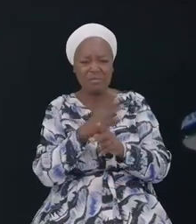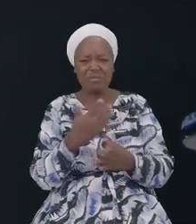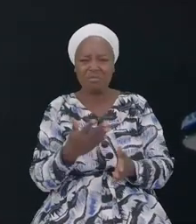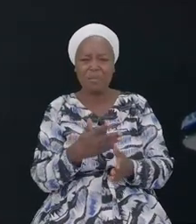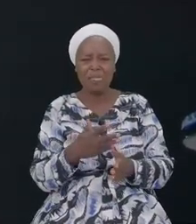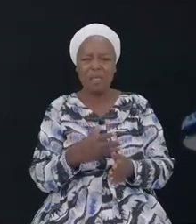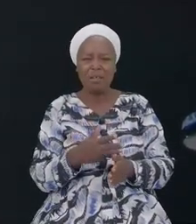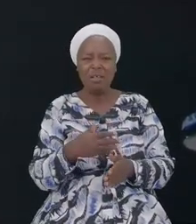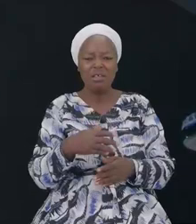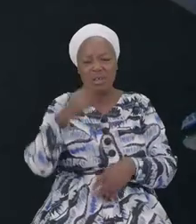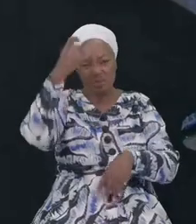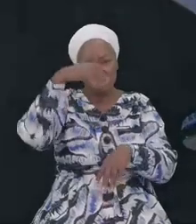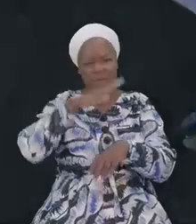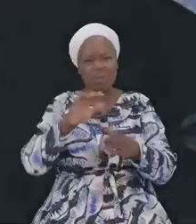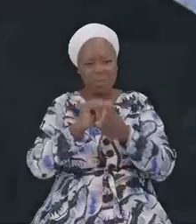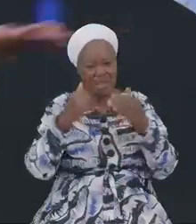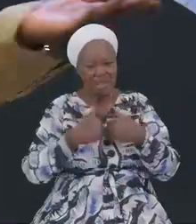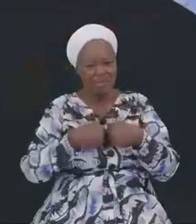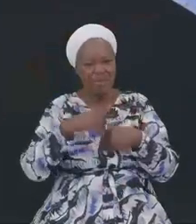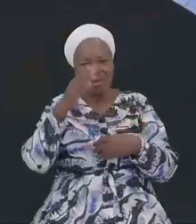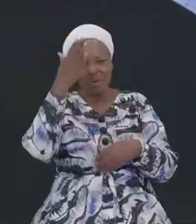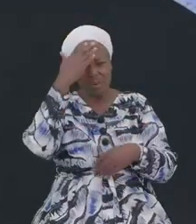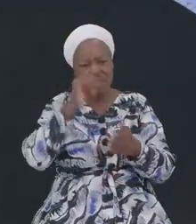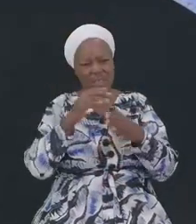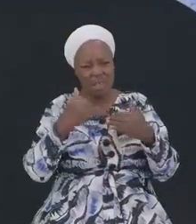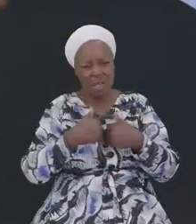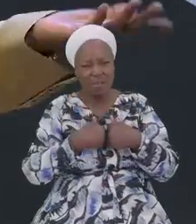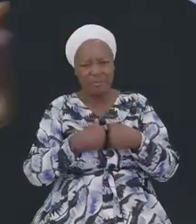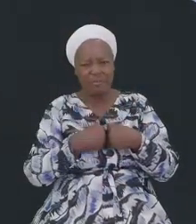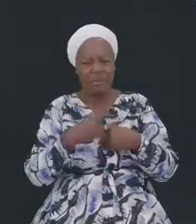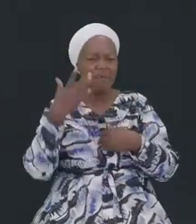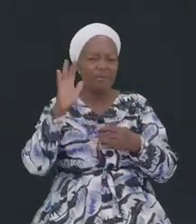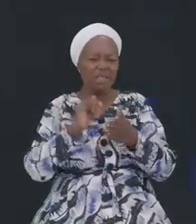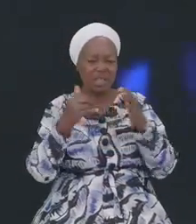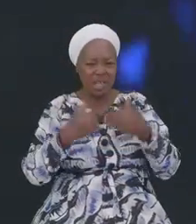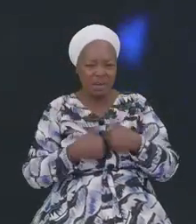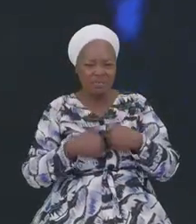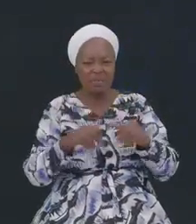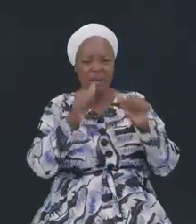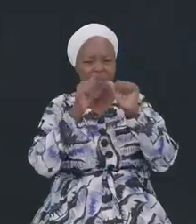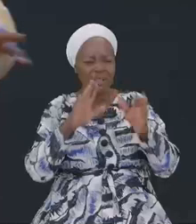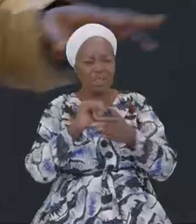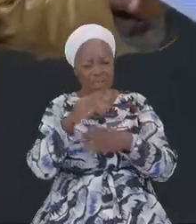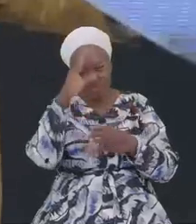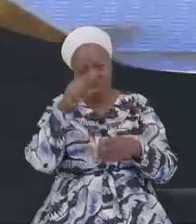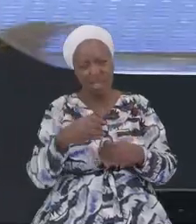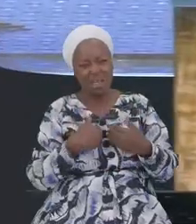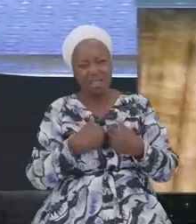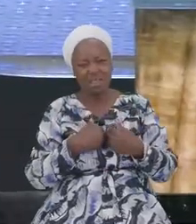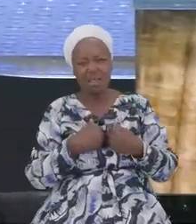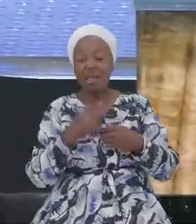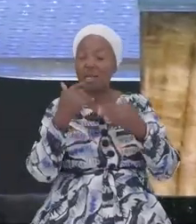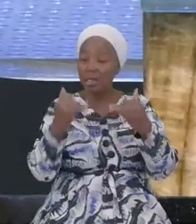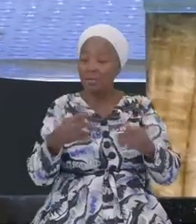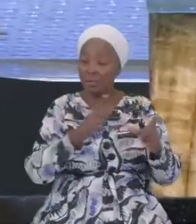La sagesse, la connaissance qu'il avait, la faveur qu'il avait, les bénédictions qu'il avait. Maintenant, le Seigneur lui